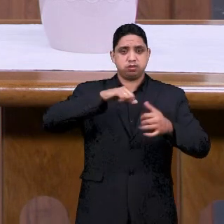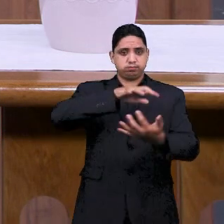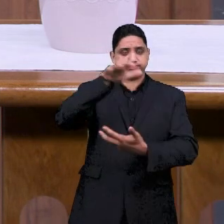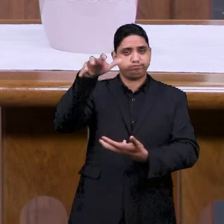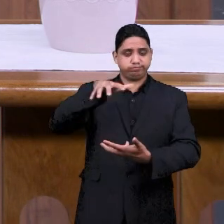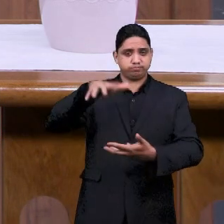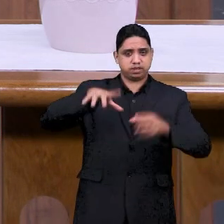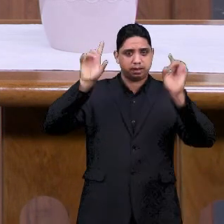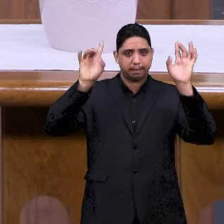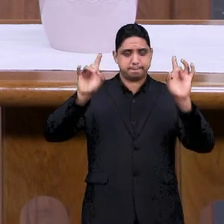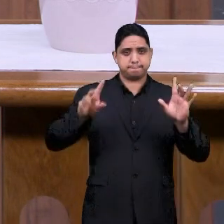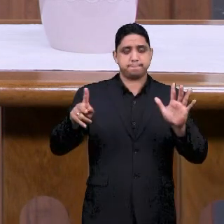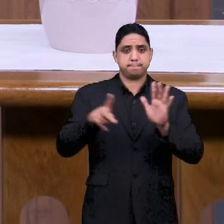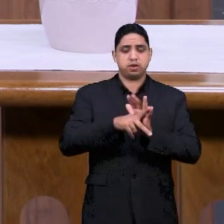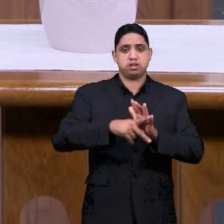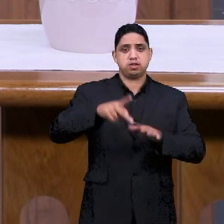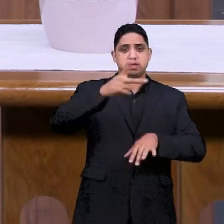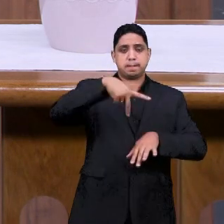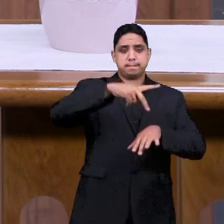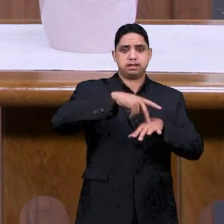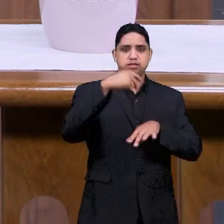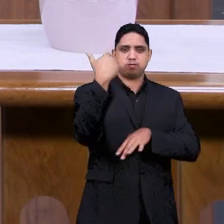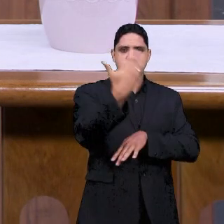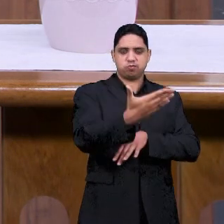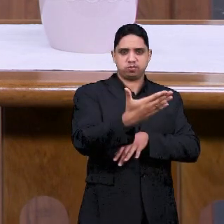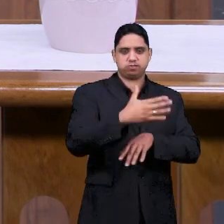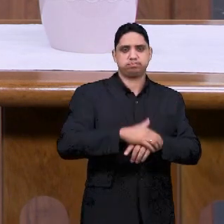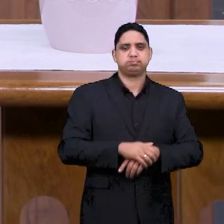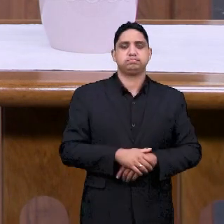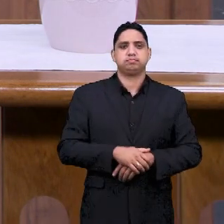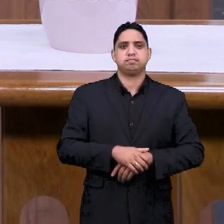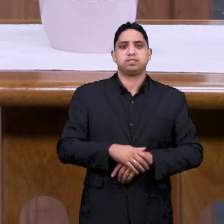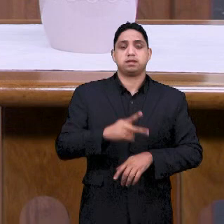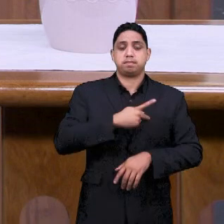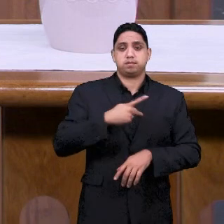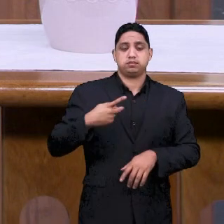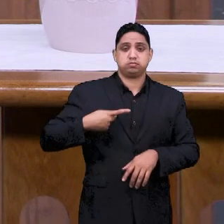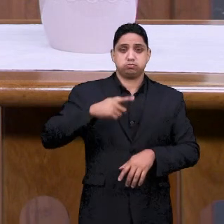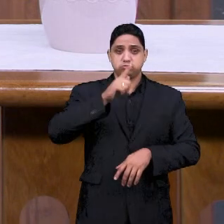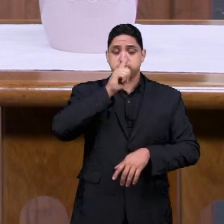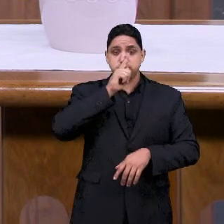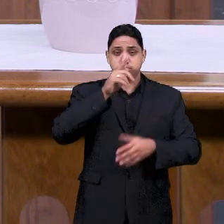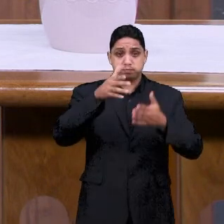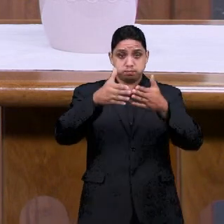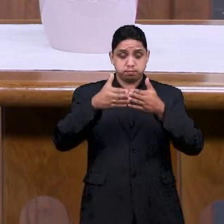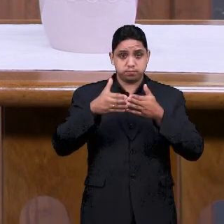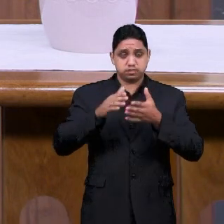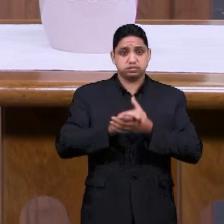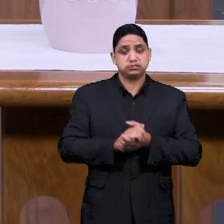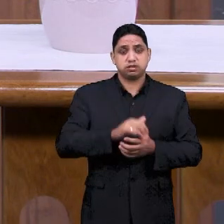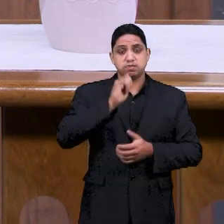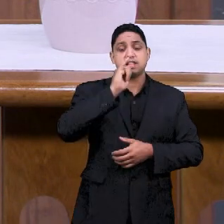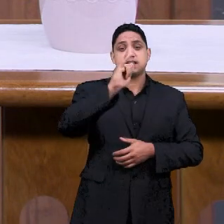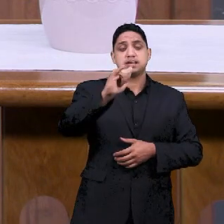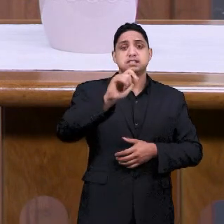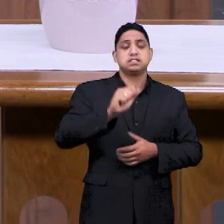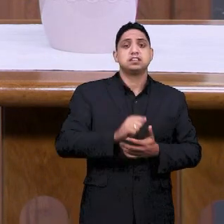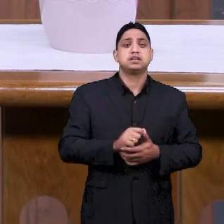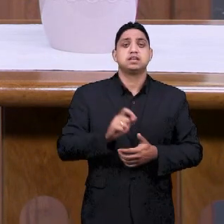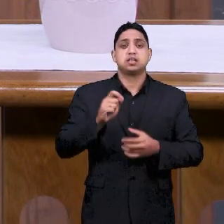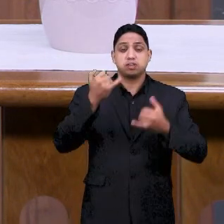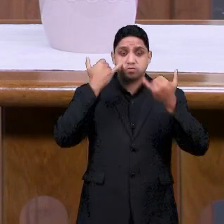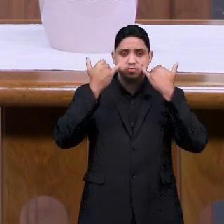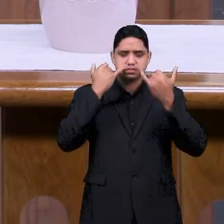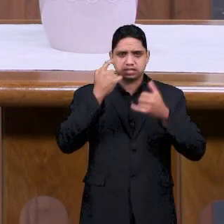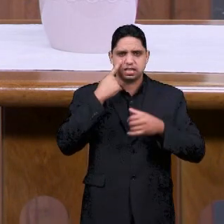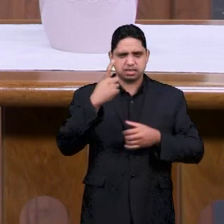transmission spéciale adressée à l'étranger. Et le pasteur Jusson m'a demandé que je puisse apporter une information